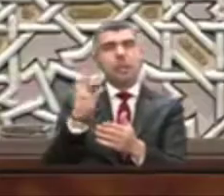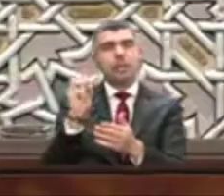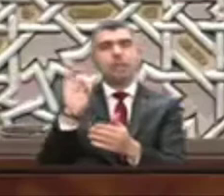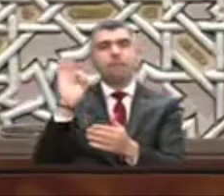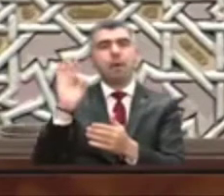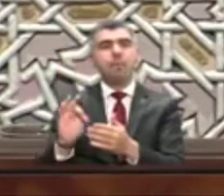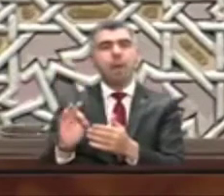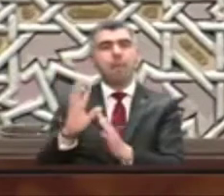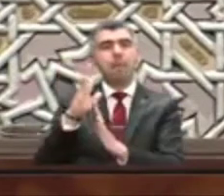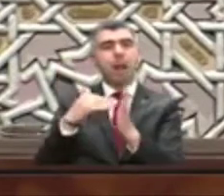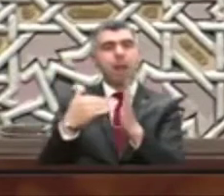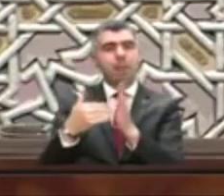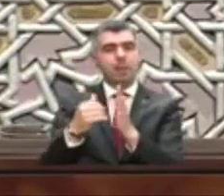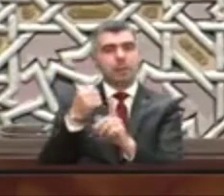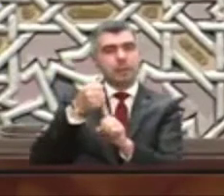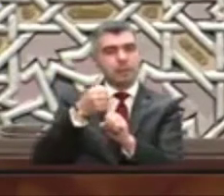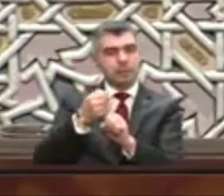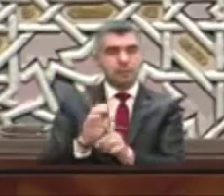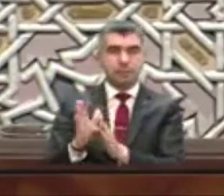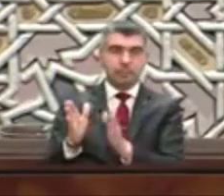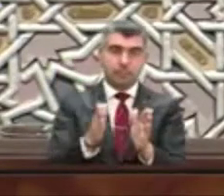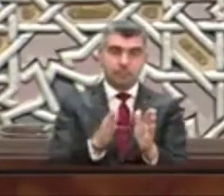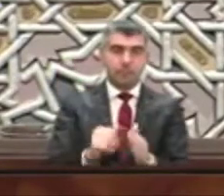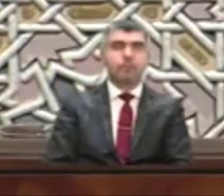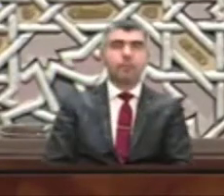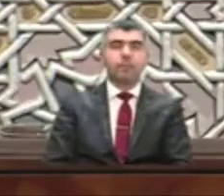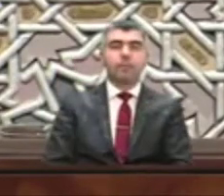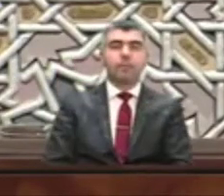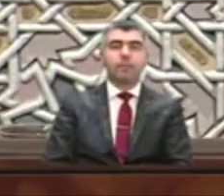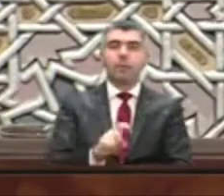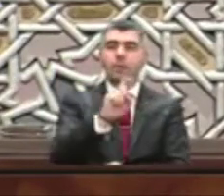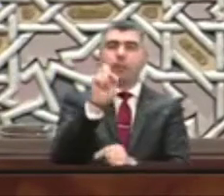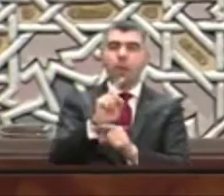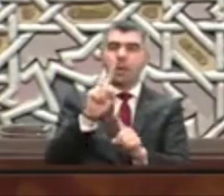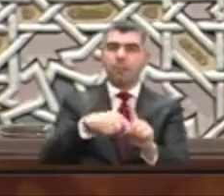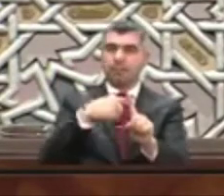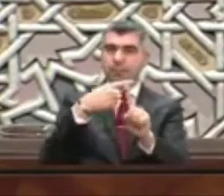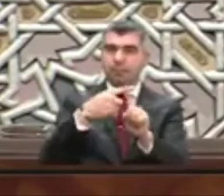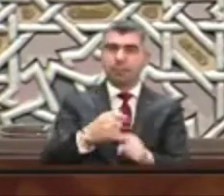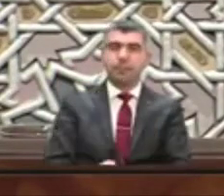شكرا سيد الوزير المحترم. تعقيب لكم سيد النائب المحترم تفضلوا.